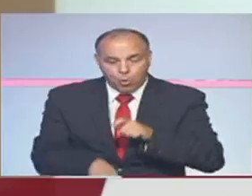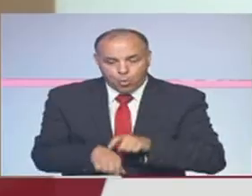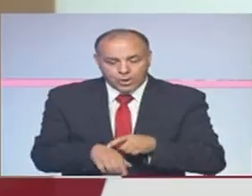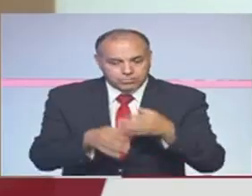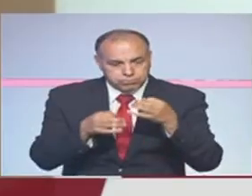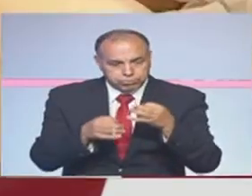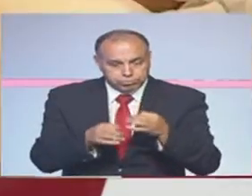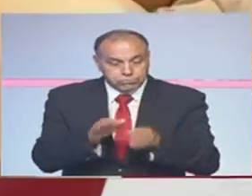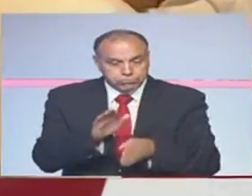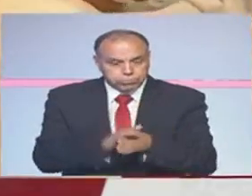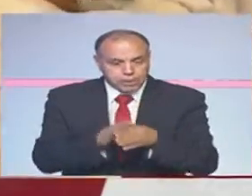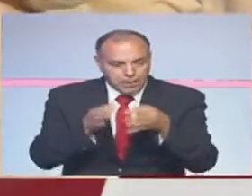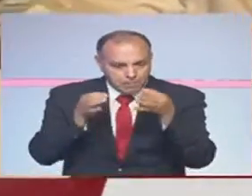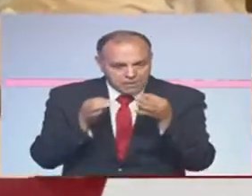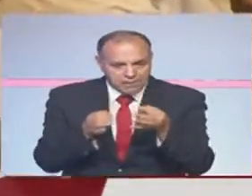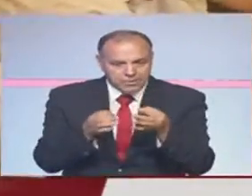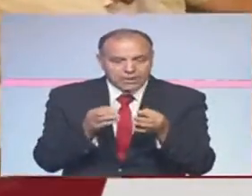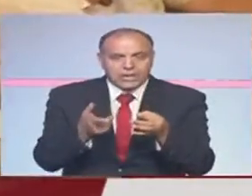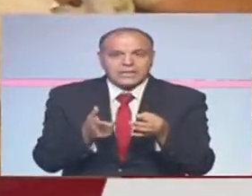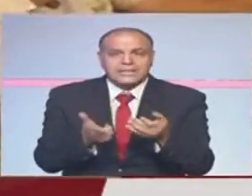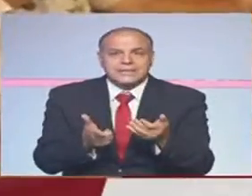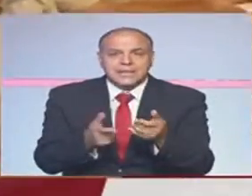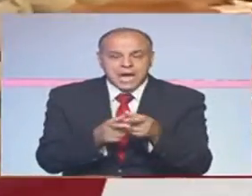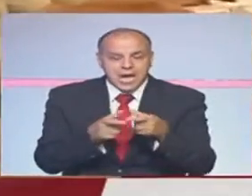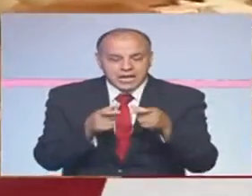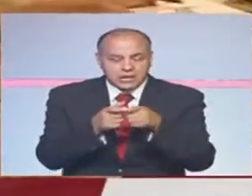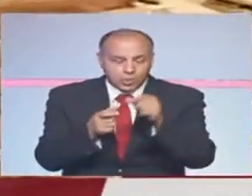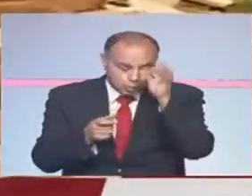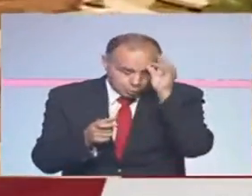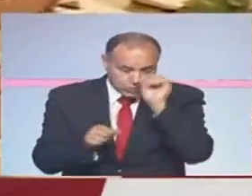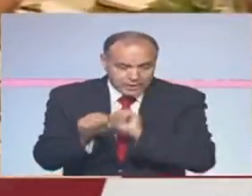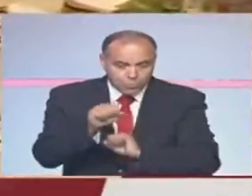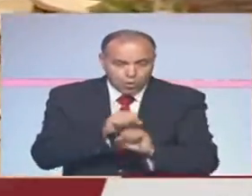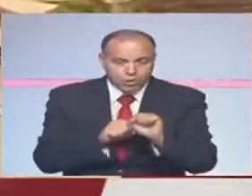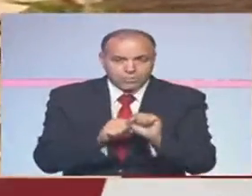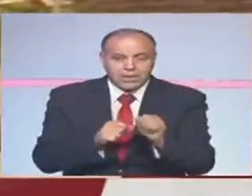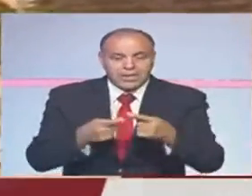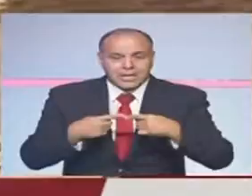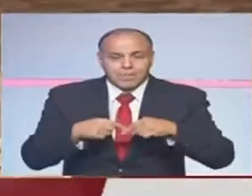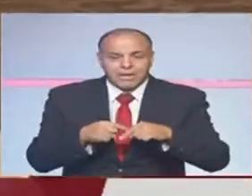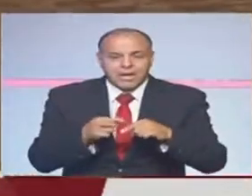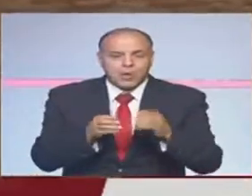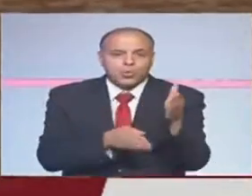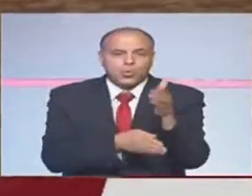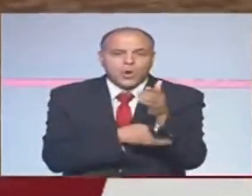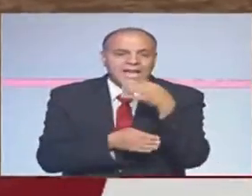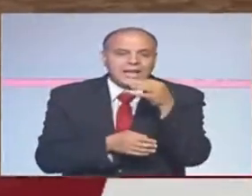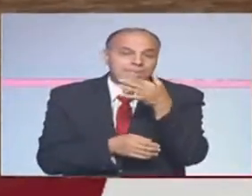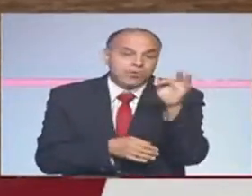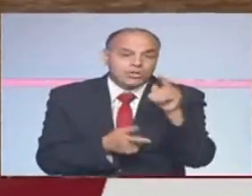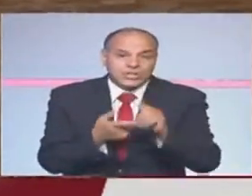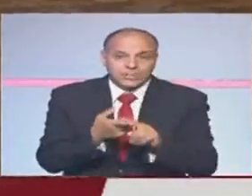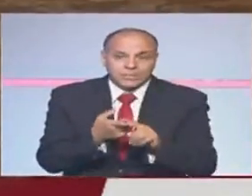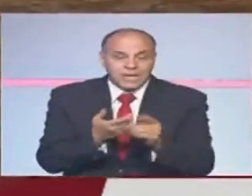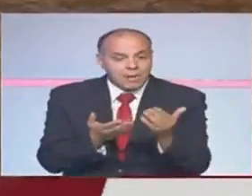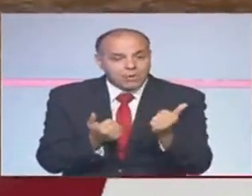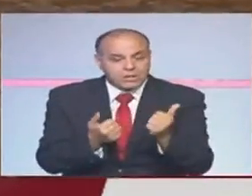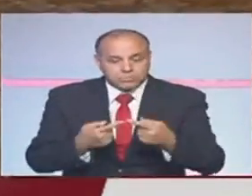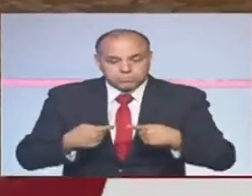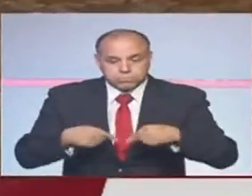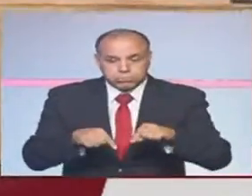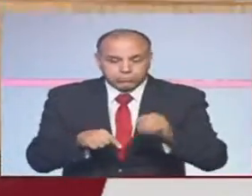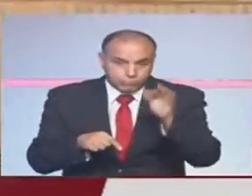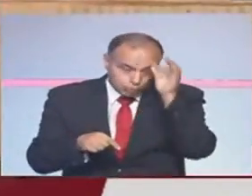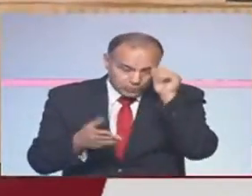المبدئي المحدد من قبل اللجنه الوطنيه المنظمه ل قمه الفرانكوفونيه المنتظر عقدها